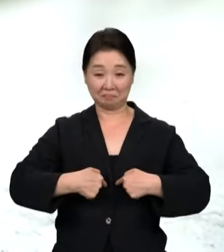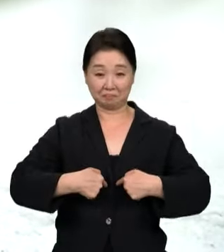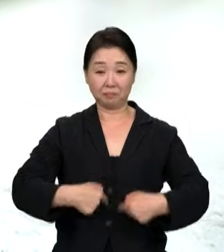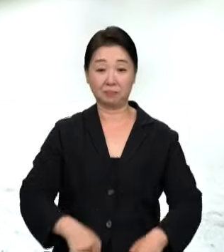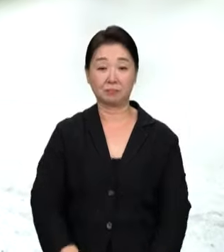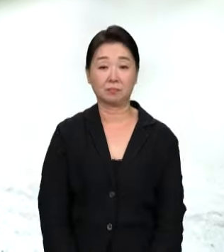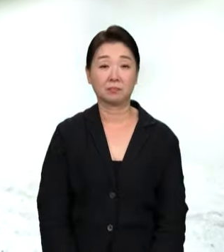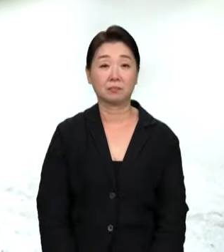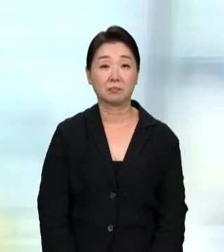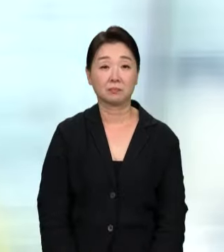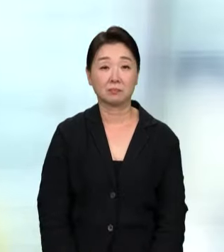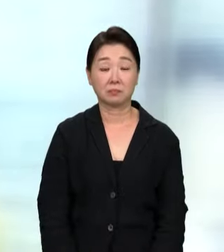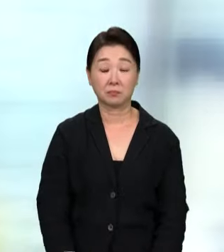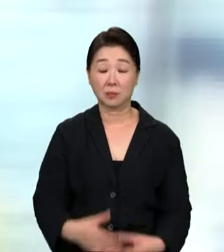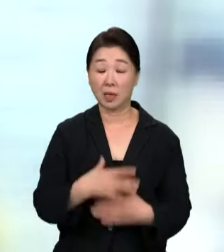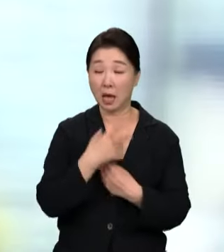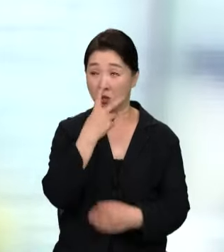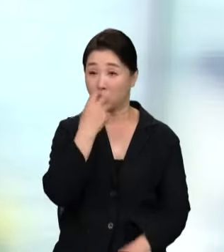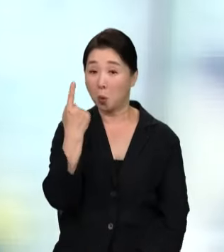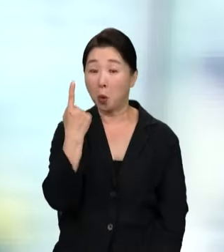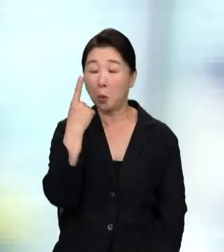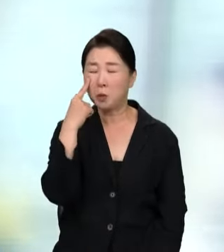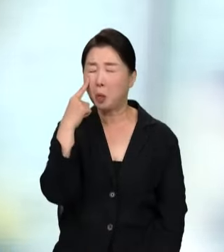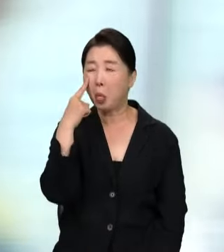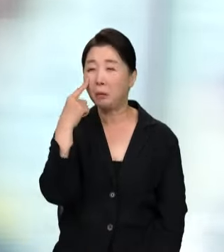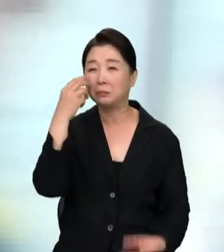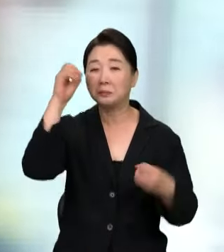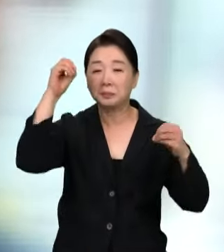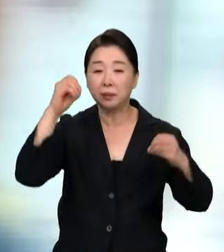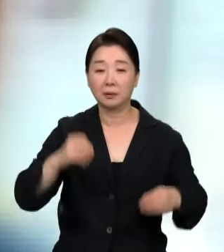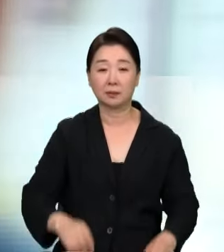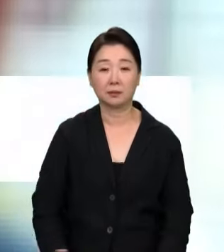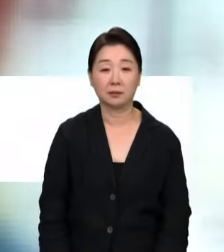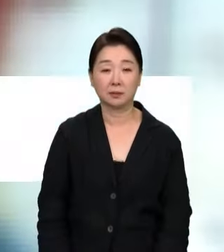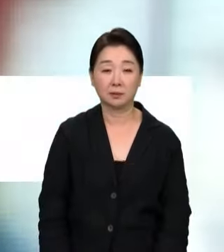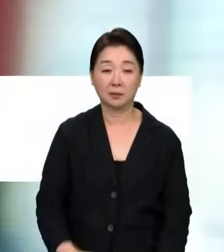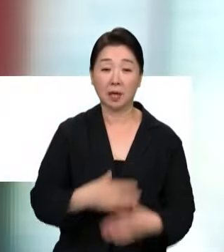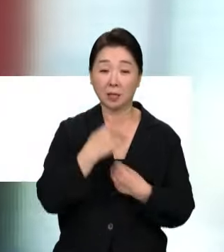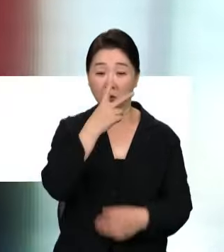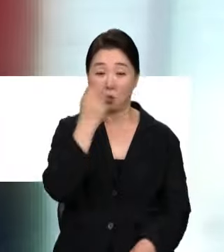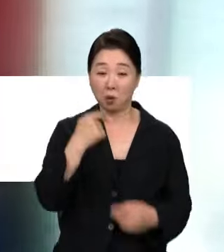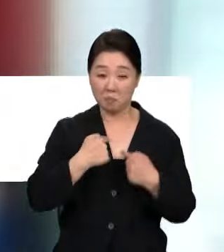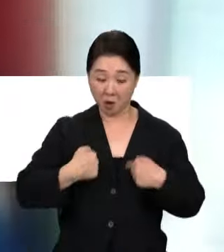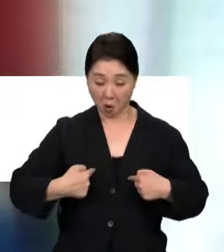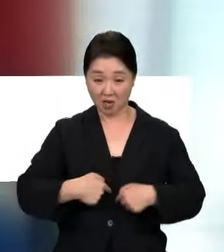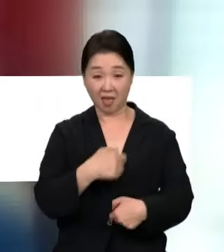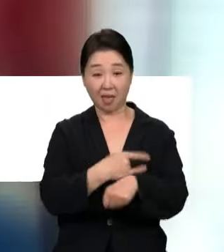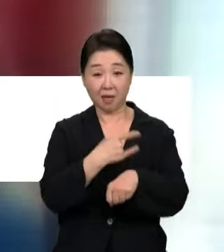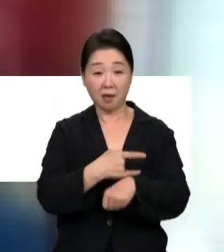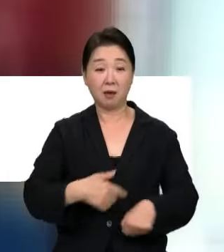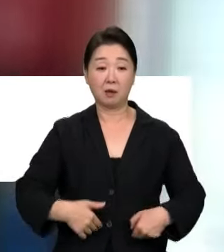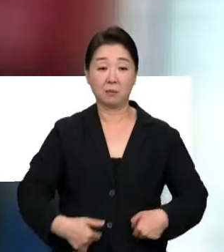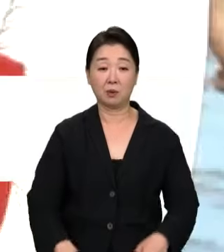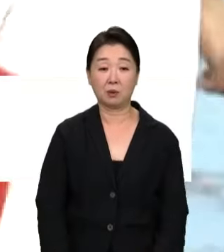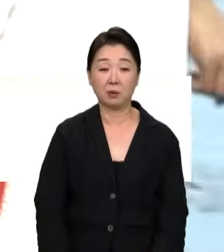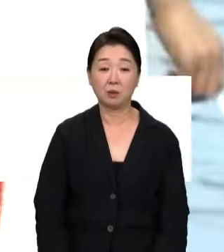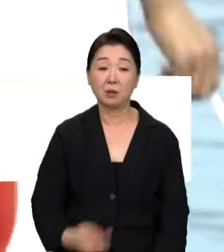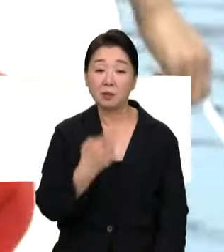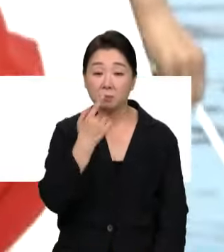걸었습니다. 안전요원인 척 눈을 속인 겁니다. 안전요원은 우리 명찰을 다 차게 해요.